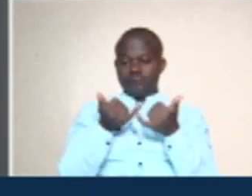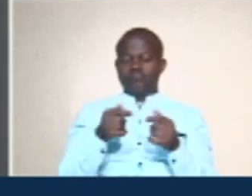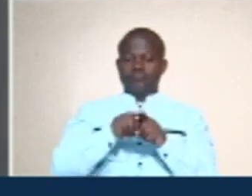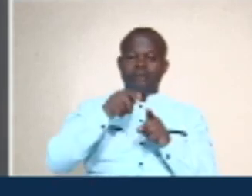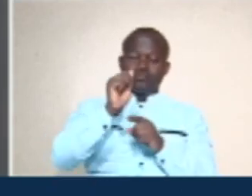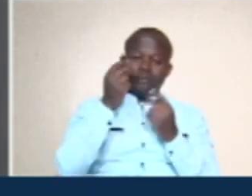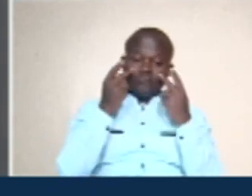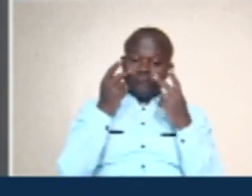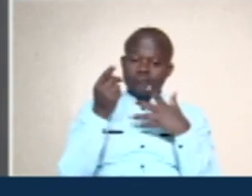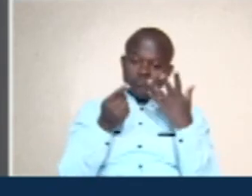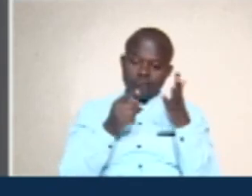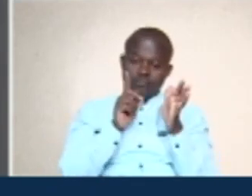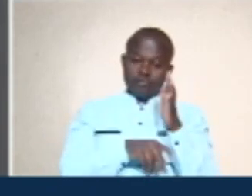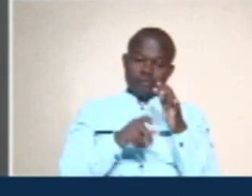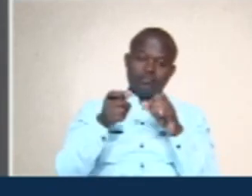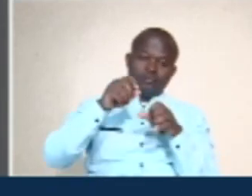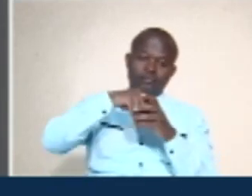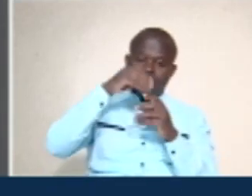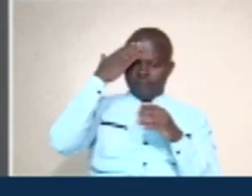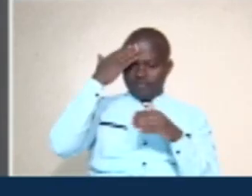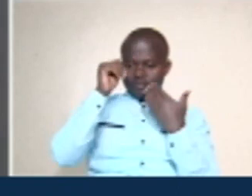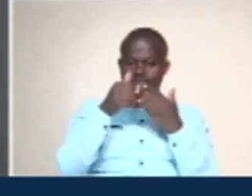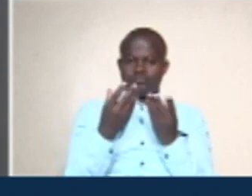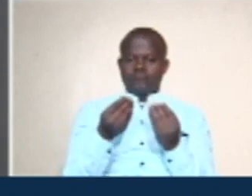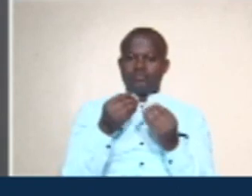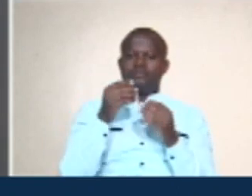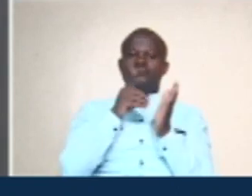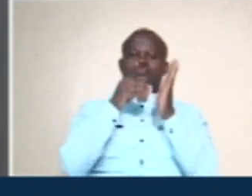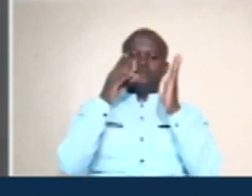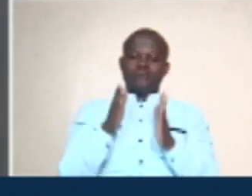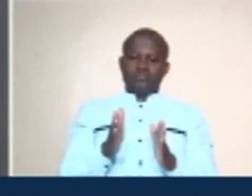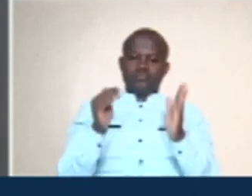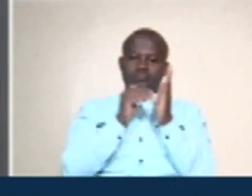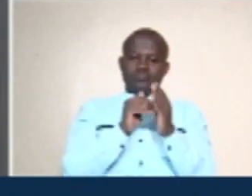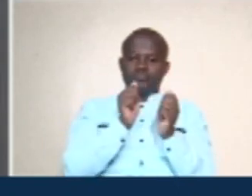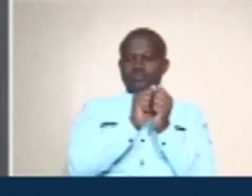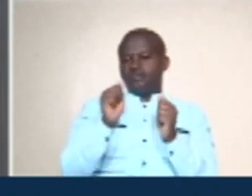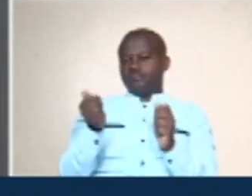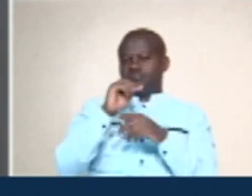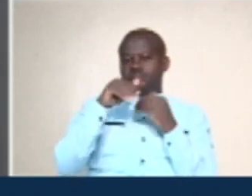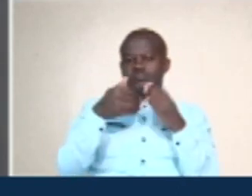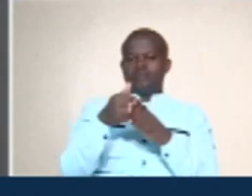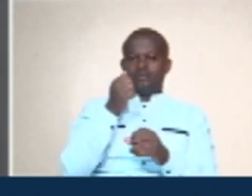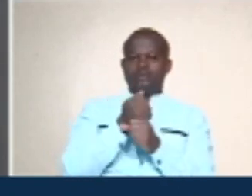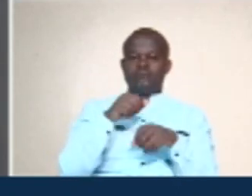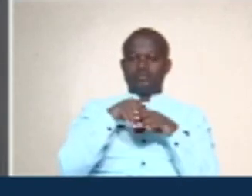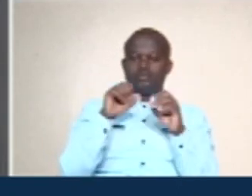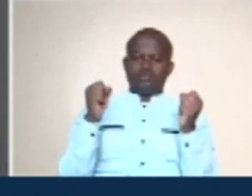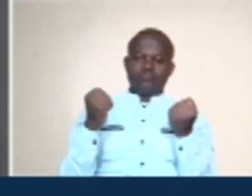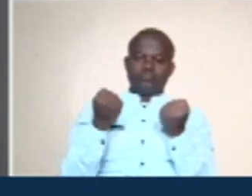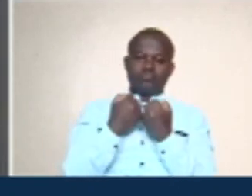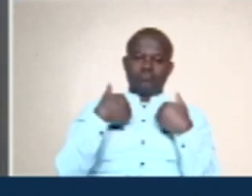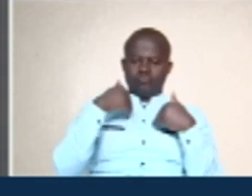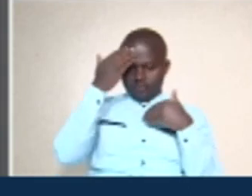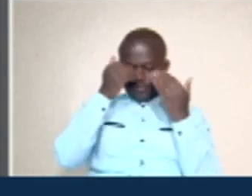kugenda tureba se n'ibiki twakongeramo kugira ngo tworohereze abaganga ndetse n'abandi bose bakora muri sisiteme y'ubuzima